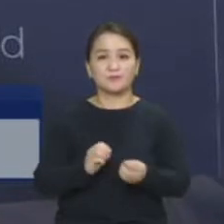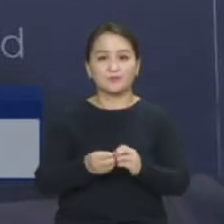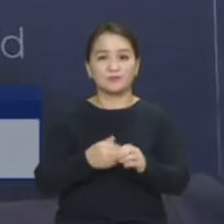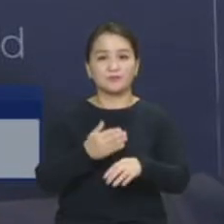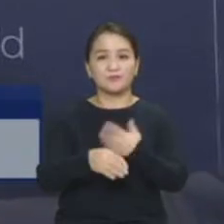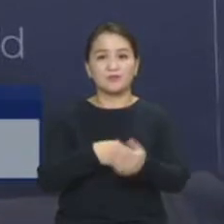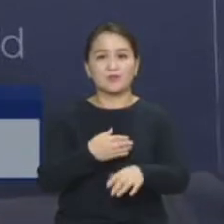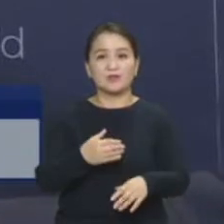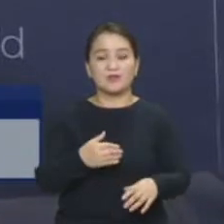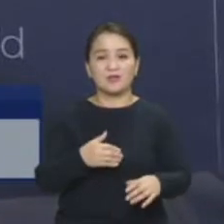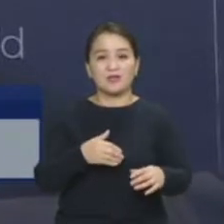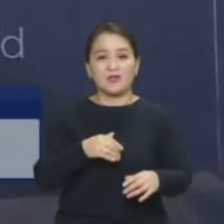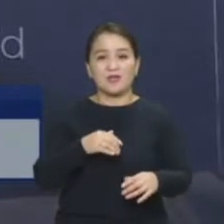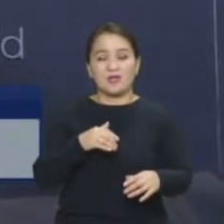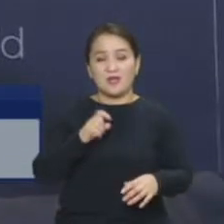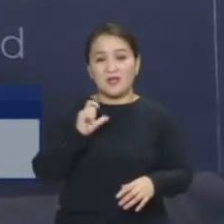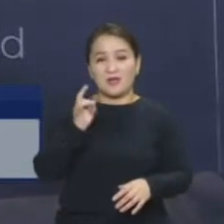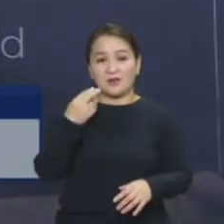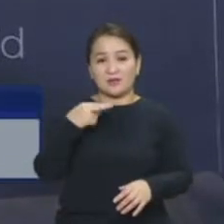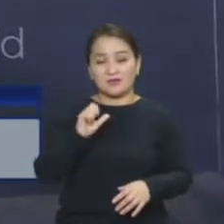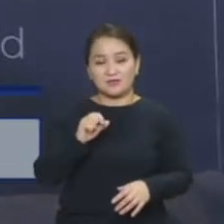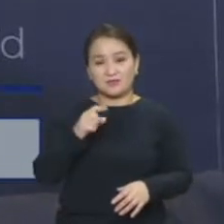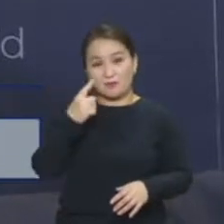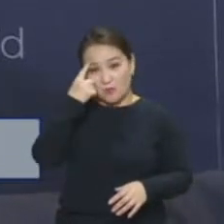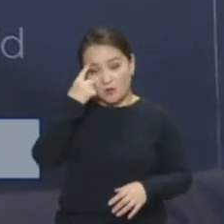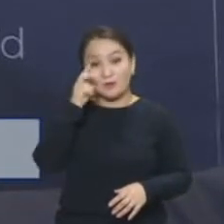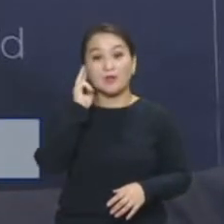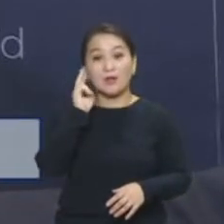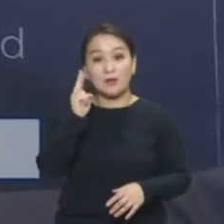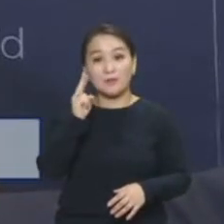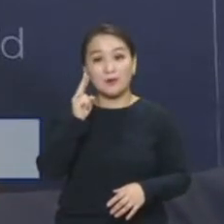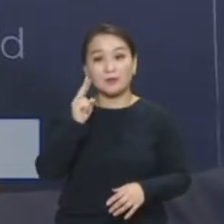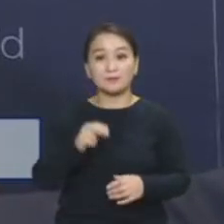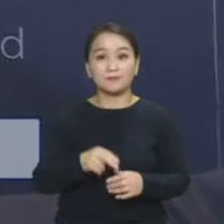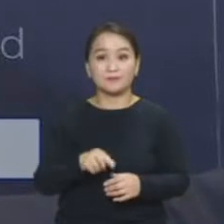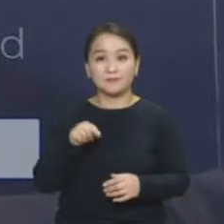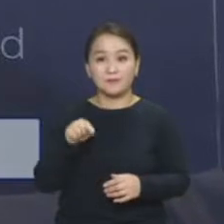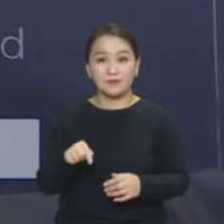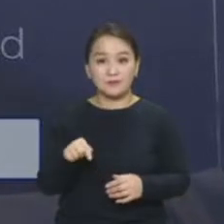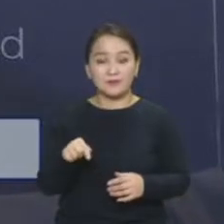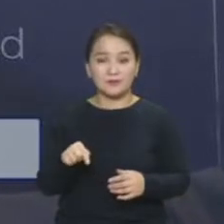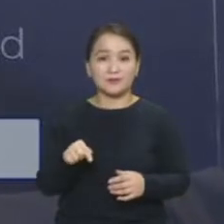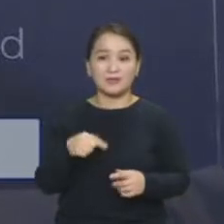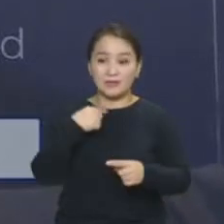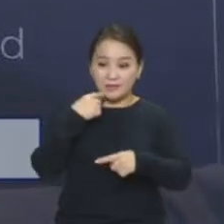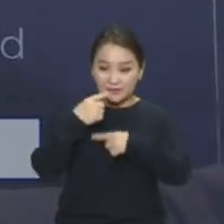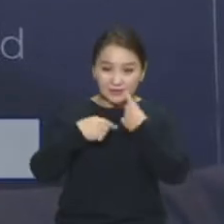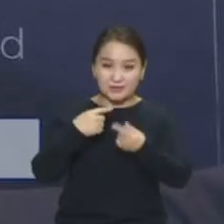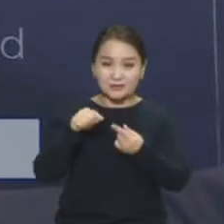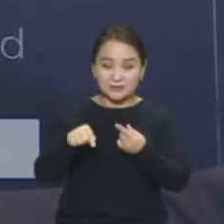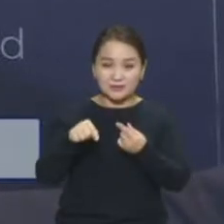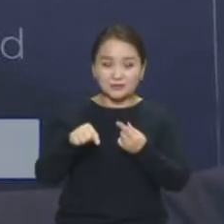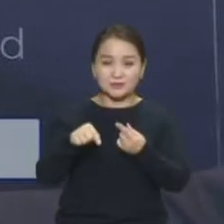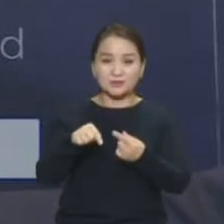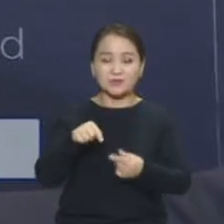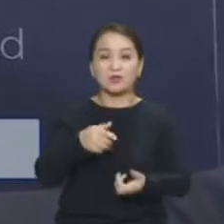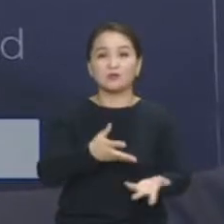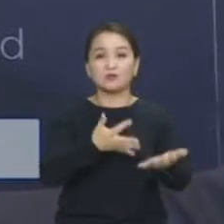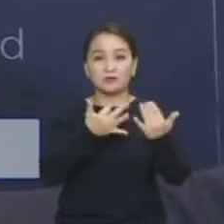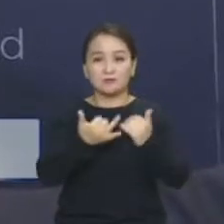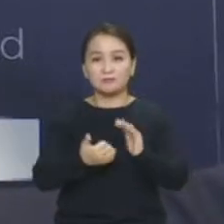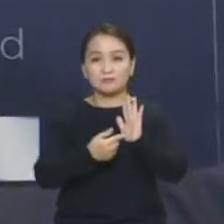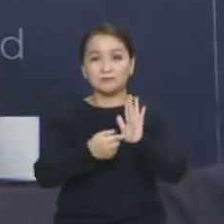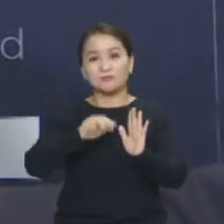хэрэгжүүлэх нь одоо Эрдэнэс Монгол компани нэг төрөний одоо энэ өнөөдрийн энэ яригдж байгаа энэ тоо